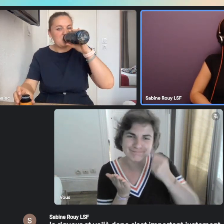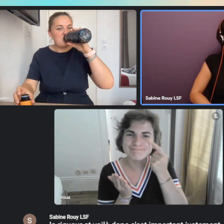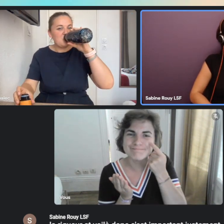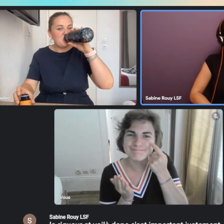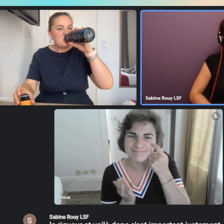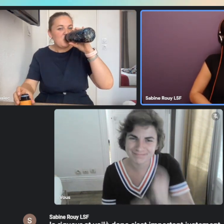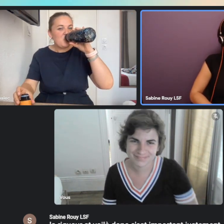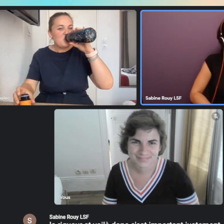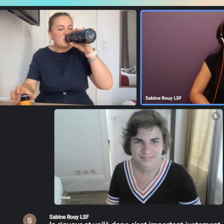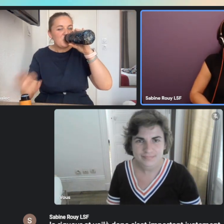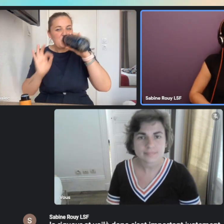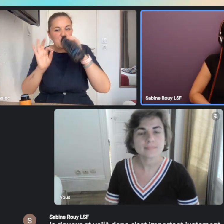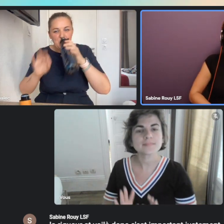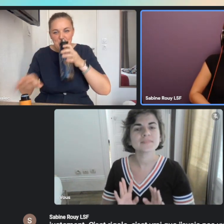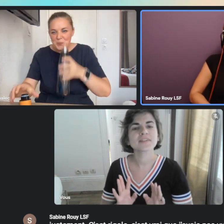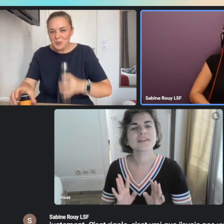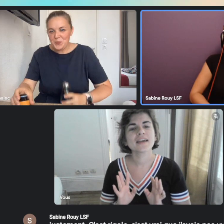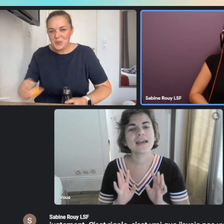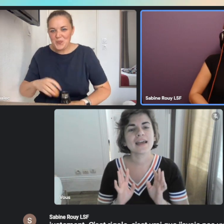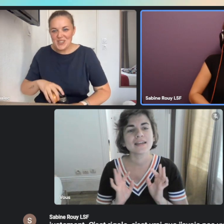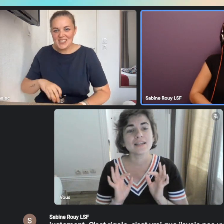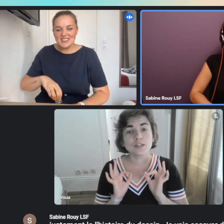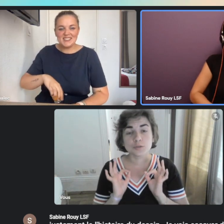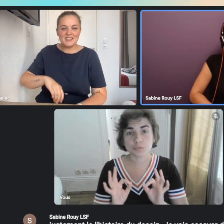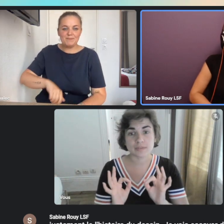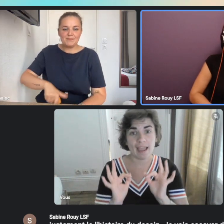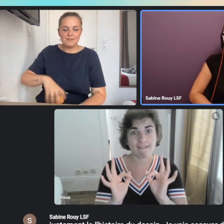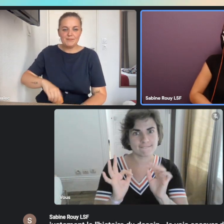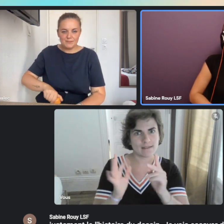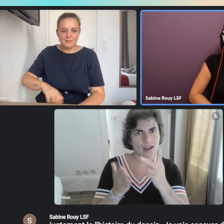Non, mais je vais me penser, je vais aller voir ce qu'il en est.